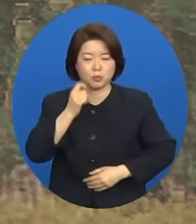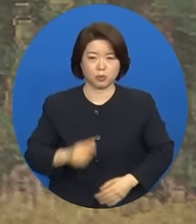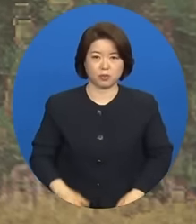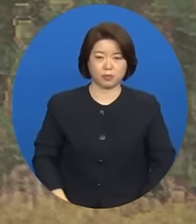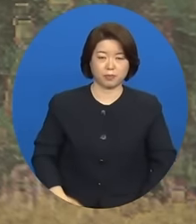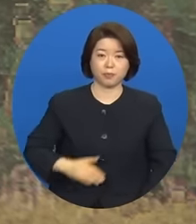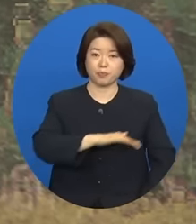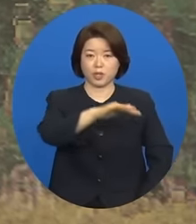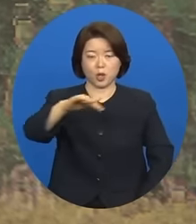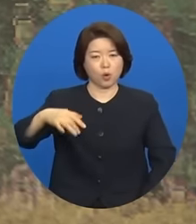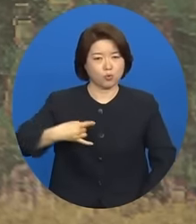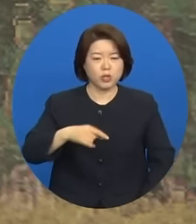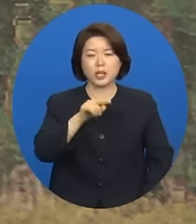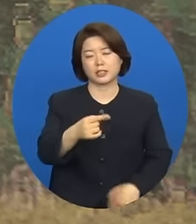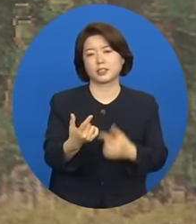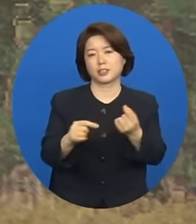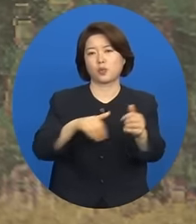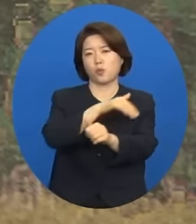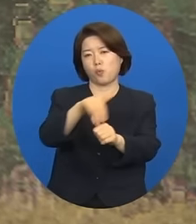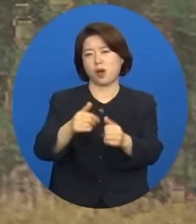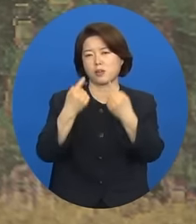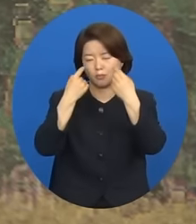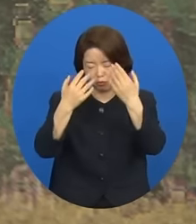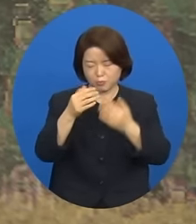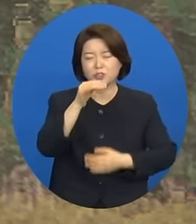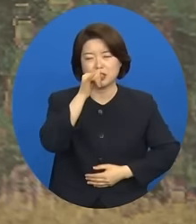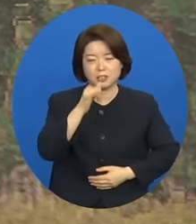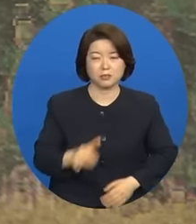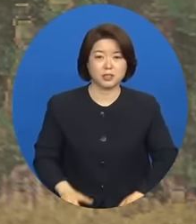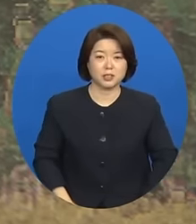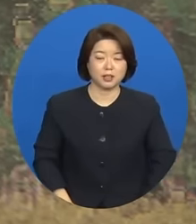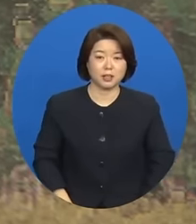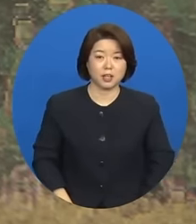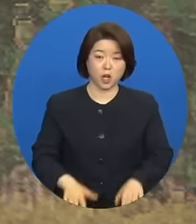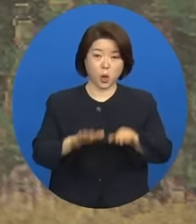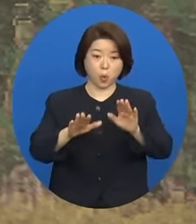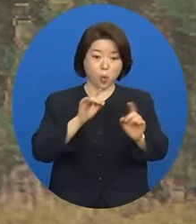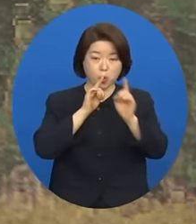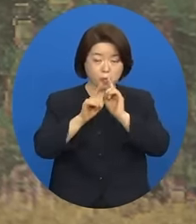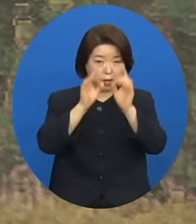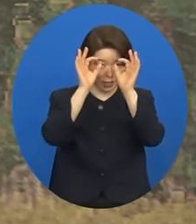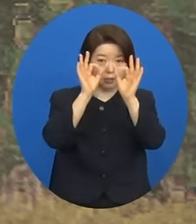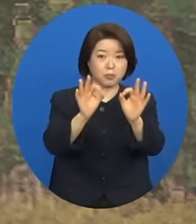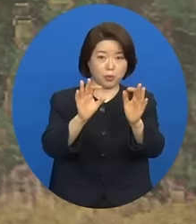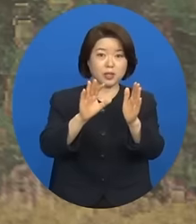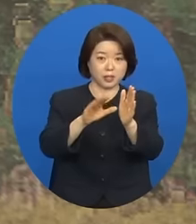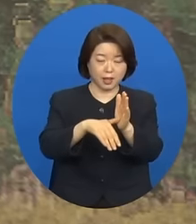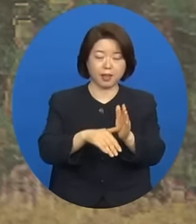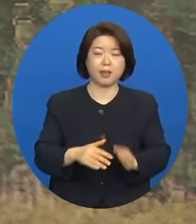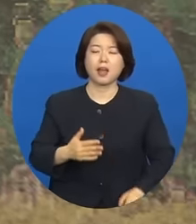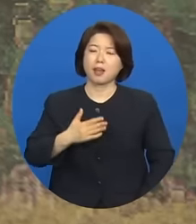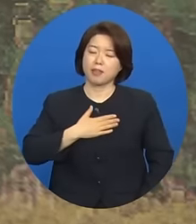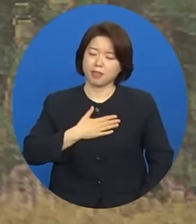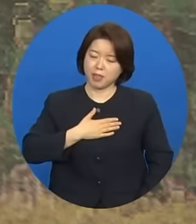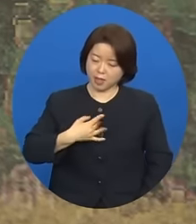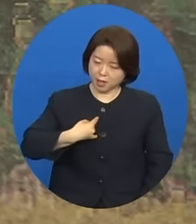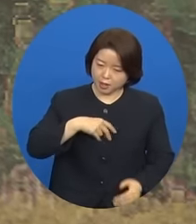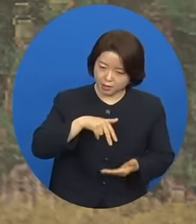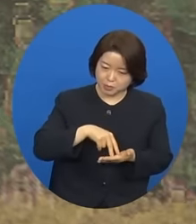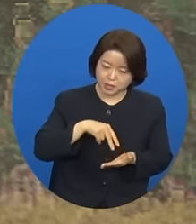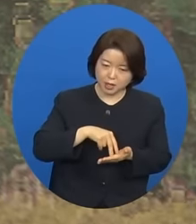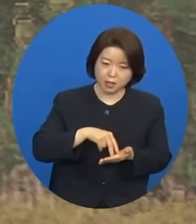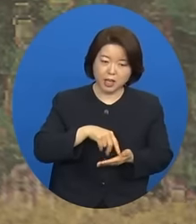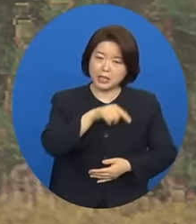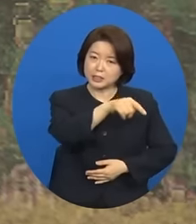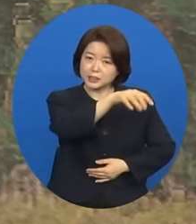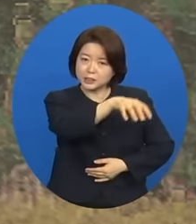우리에게도 바로 그러한 환경들이 분명히 여러분 있을 거예요. 그러면서 여러분 오늘 말씀을 들으시면서 나에게는 봤던 아람과